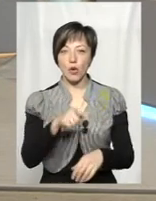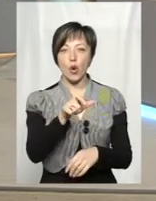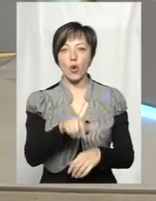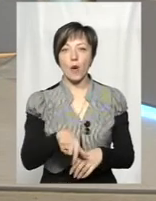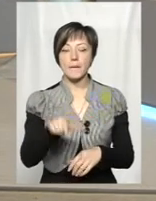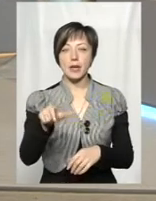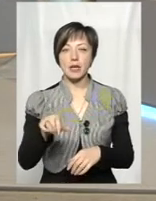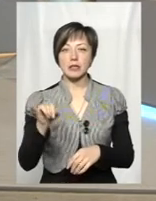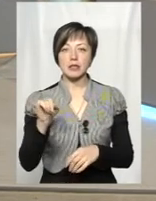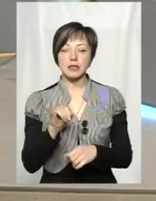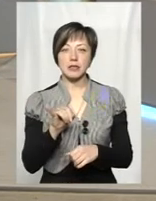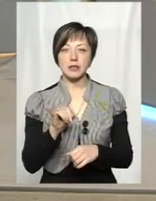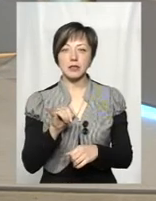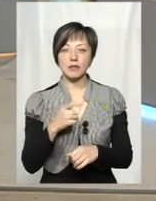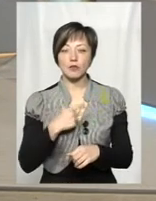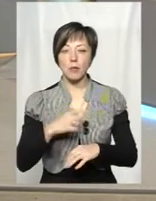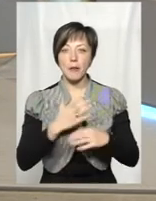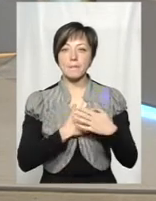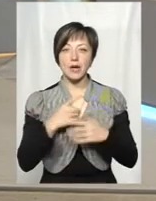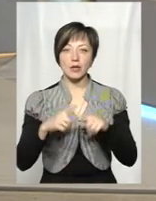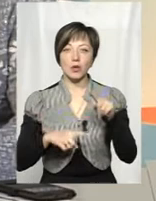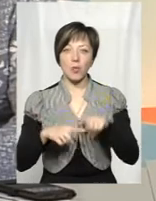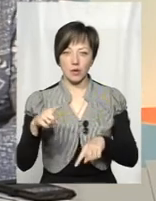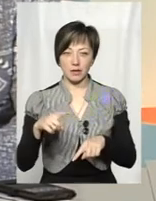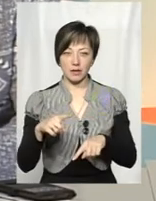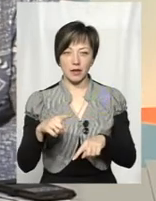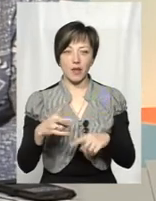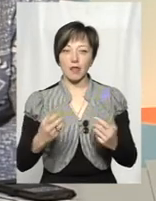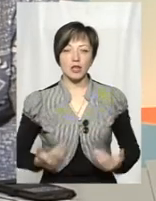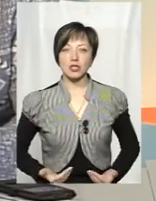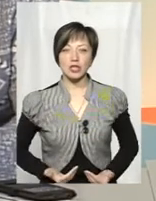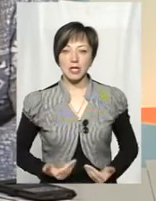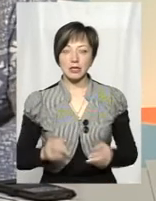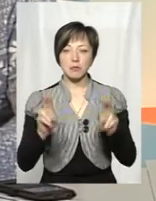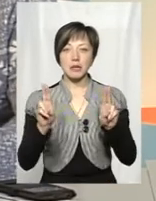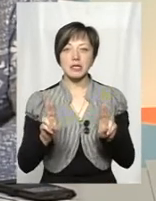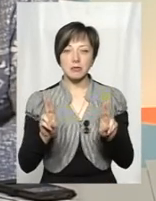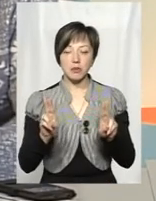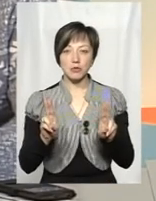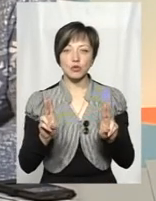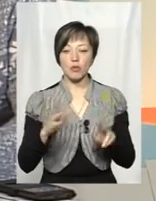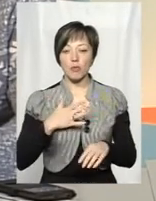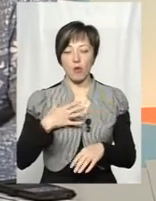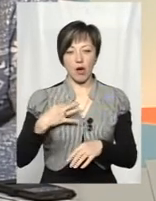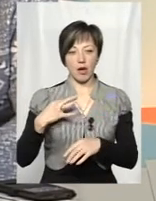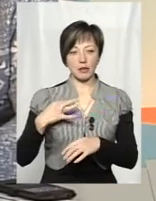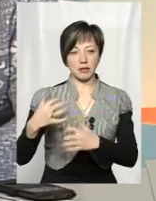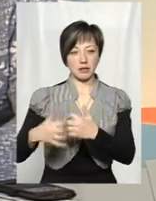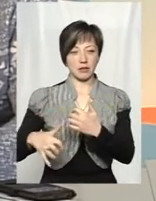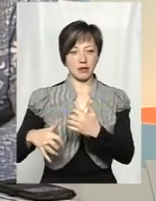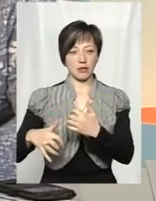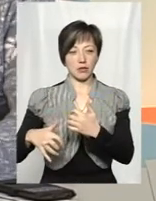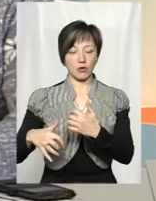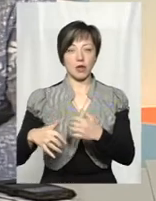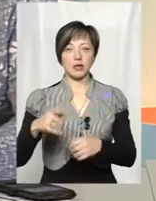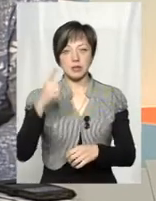громадянина і пробуджувати в собі патріота. Не жити за тими принципами, що моя хата з краю.